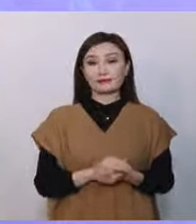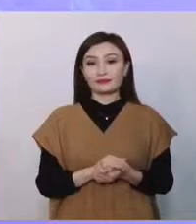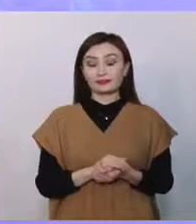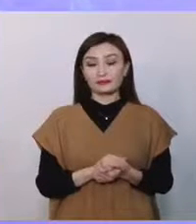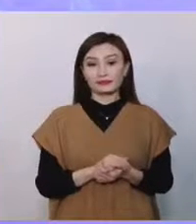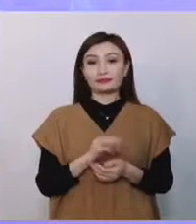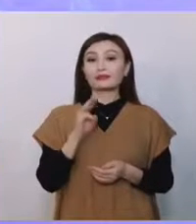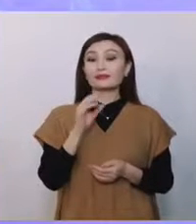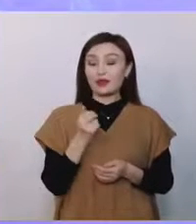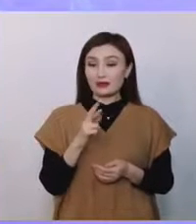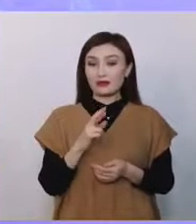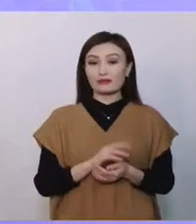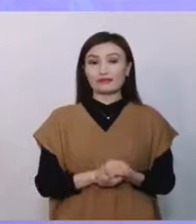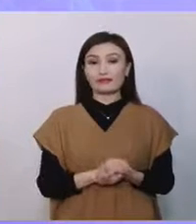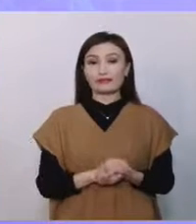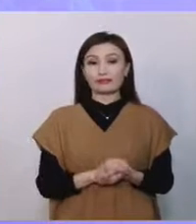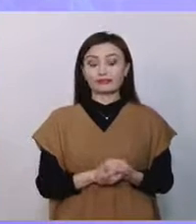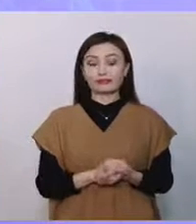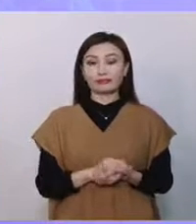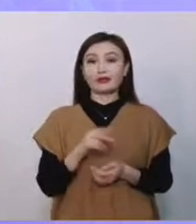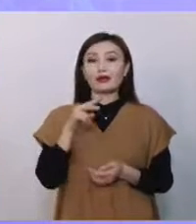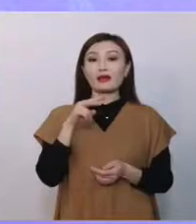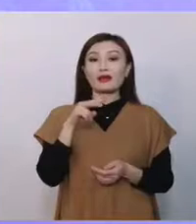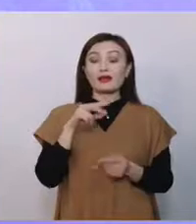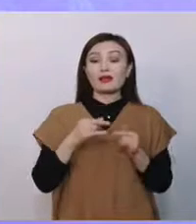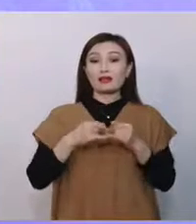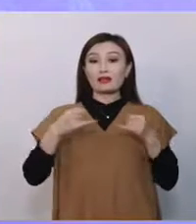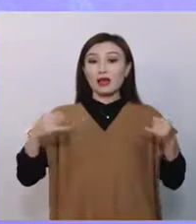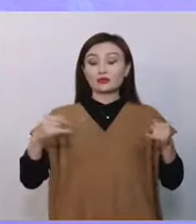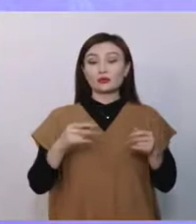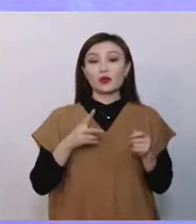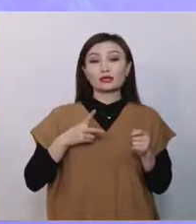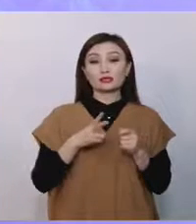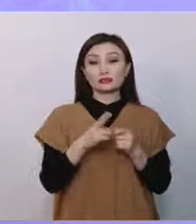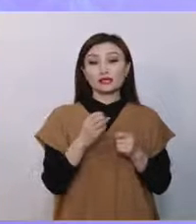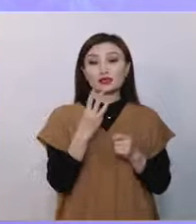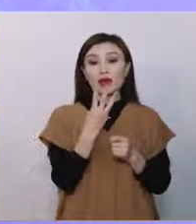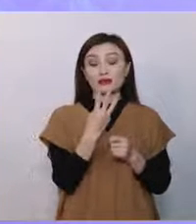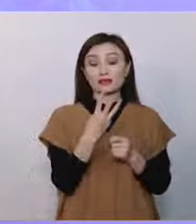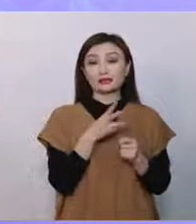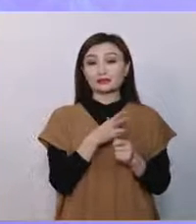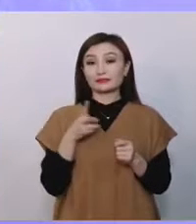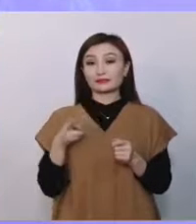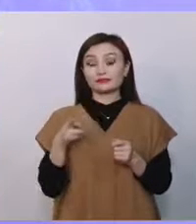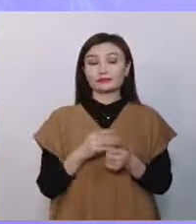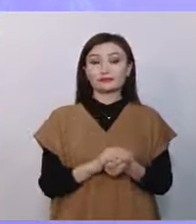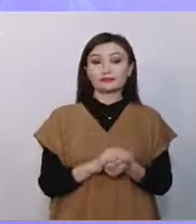таня ленту разрезали на три части